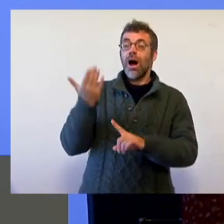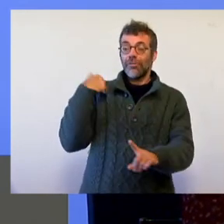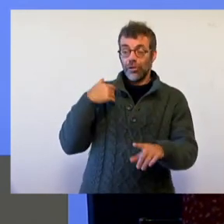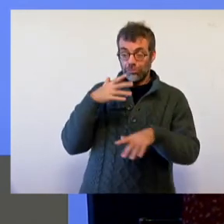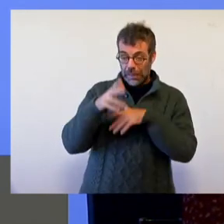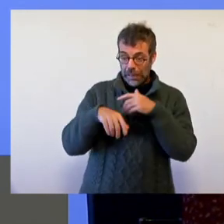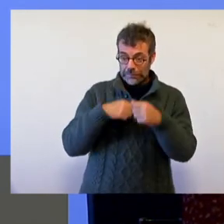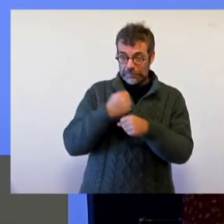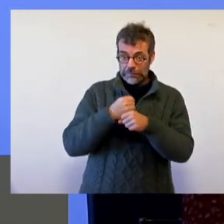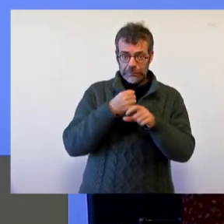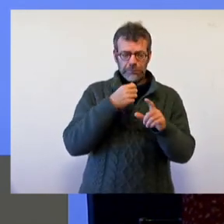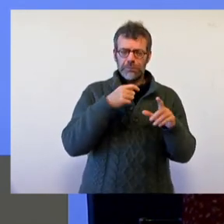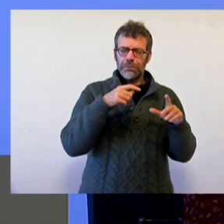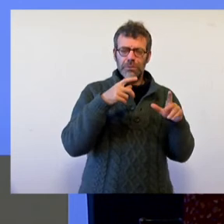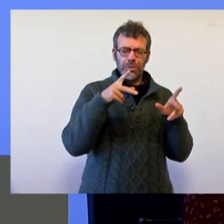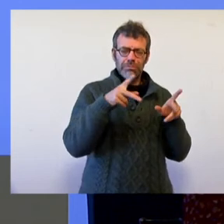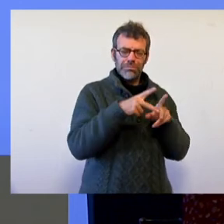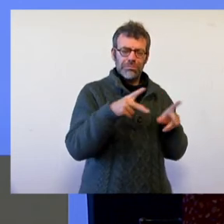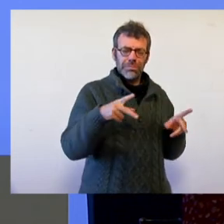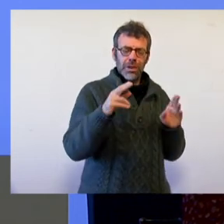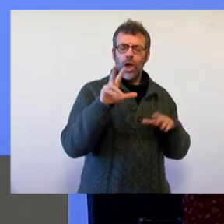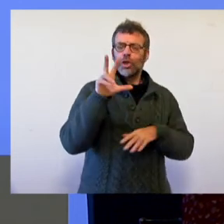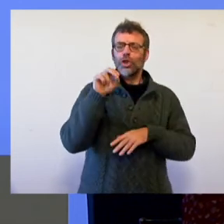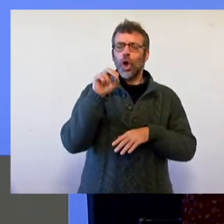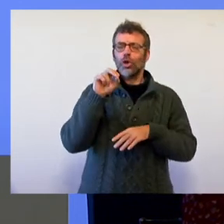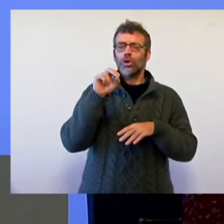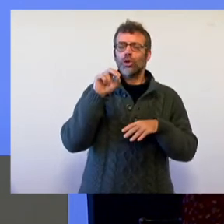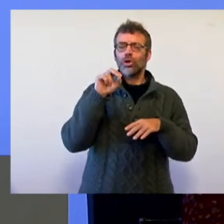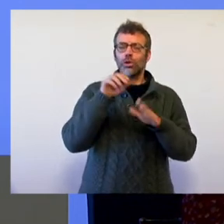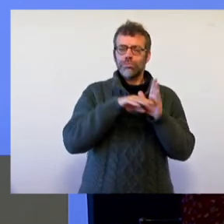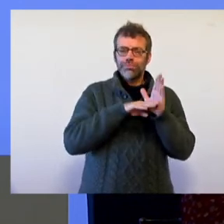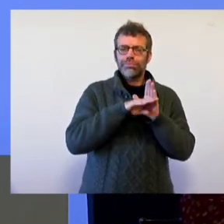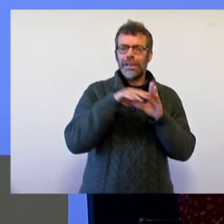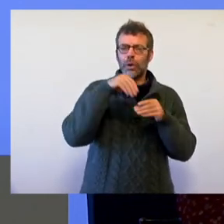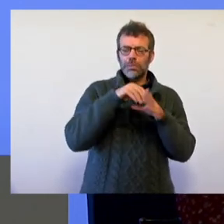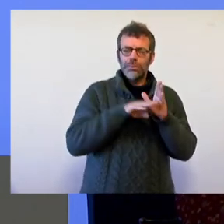Glorieuses. C'est-à-dire ce mot « crise » était